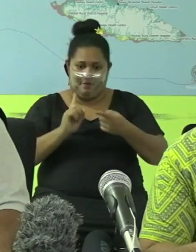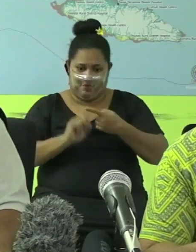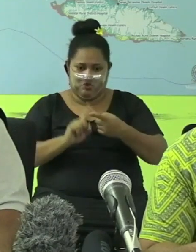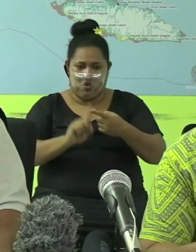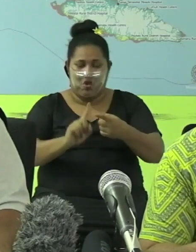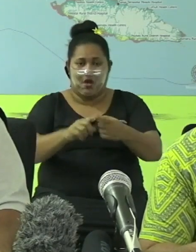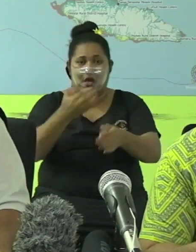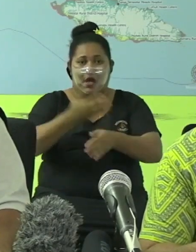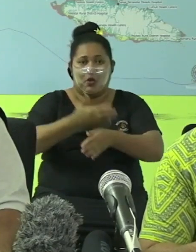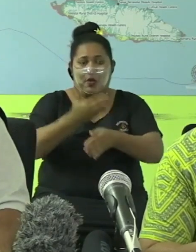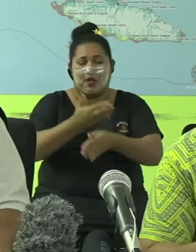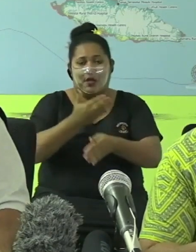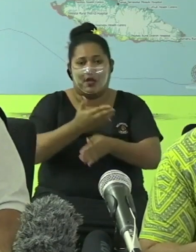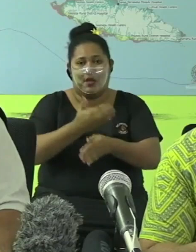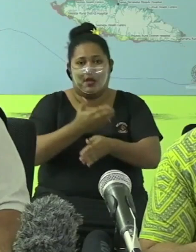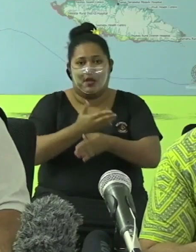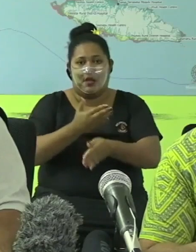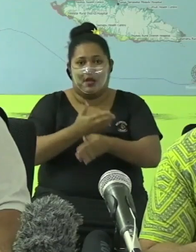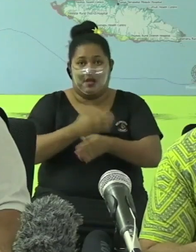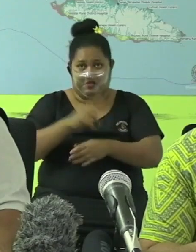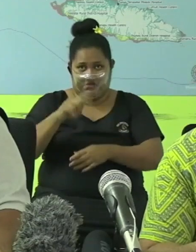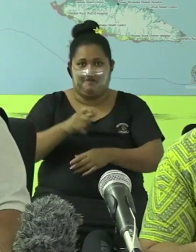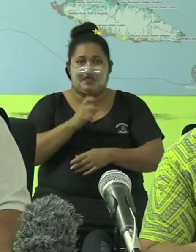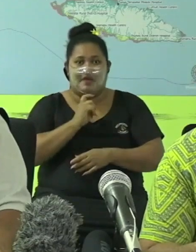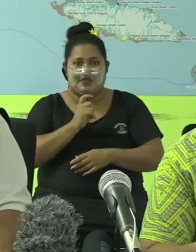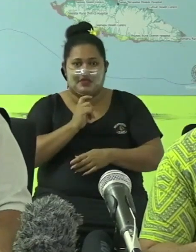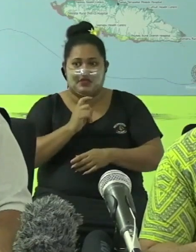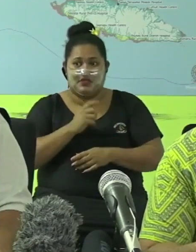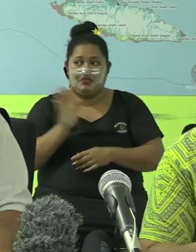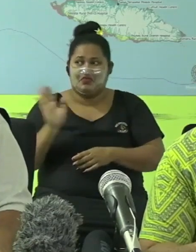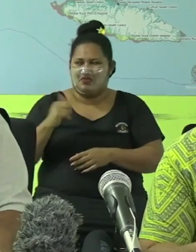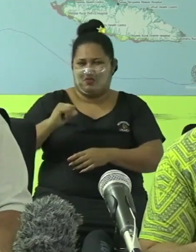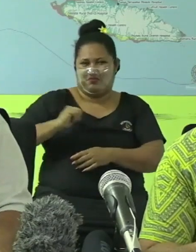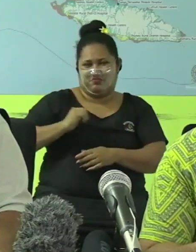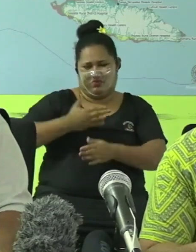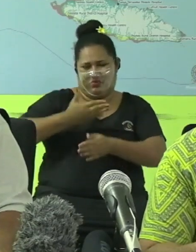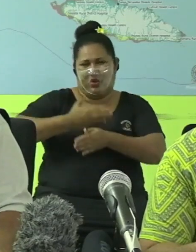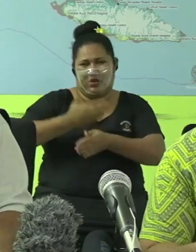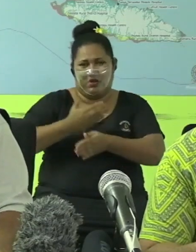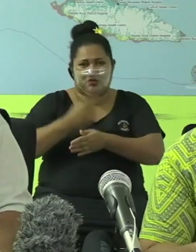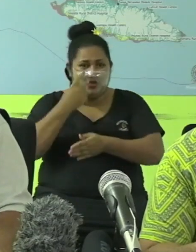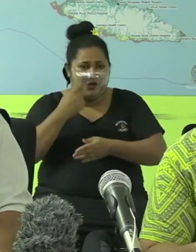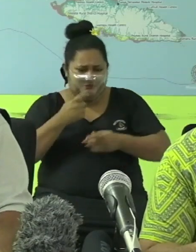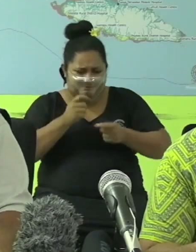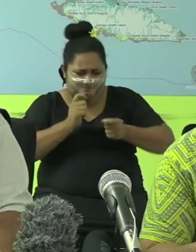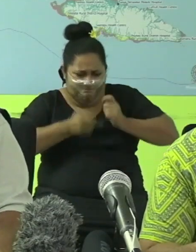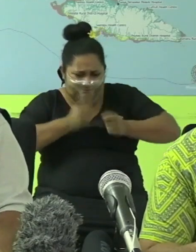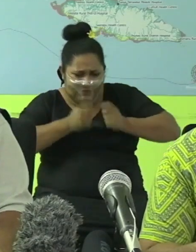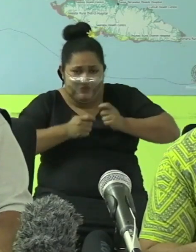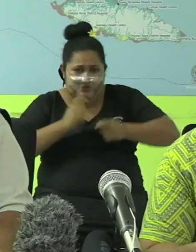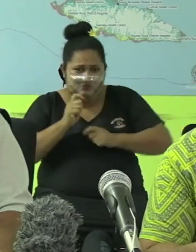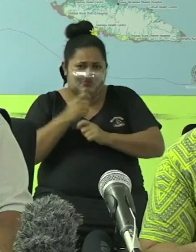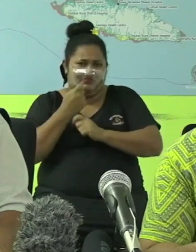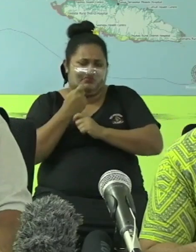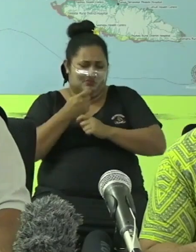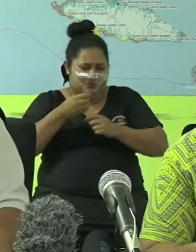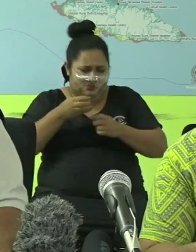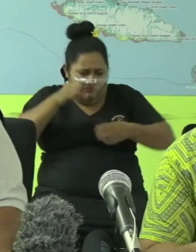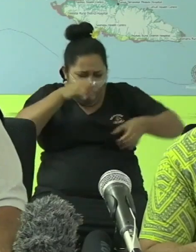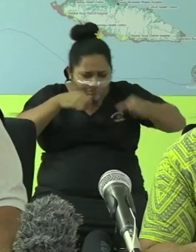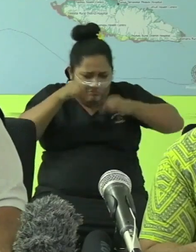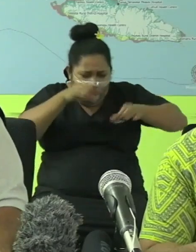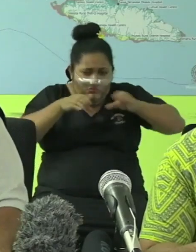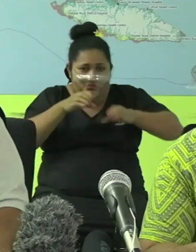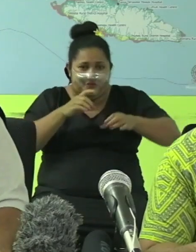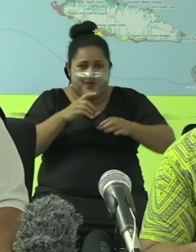ngā luenga e o mai lava I le fiafinei o loo taumwhai ia suenga ia po sailinga po PCR test